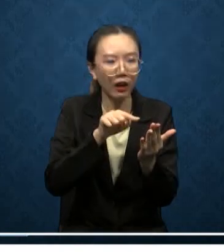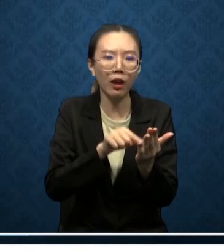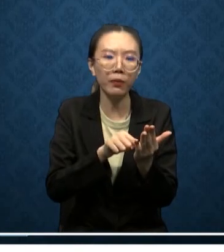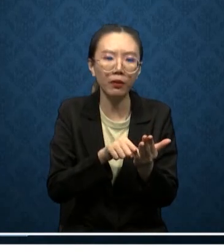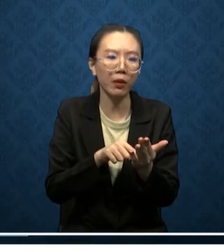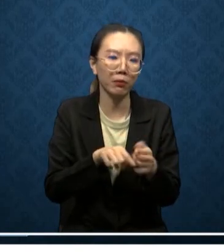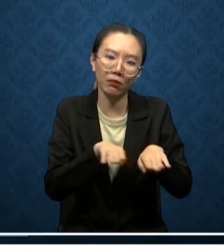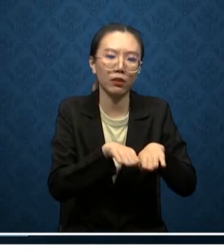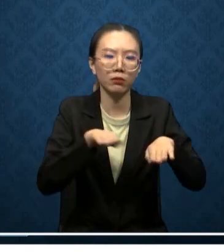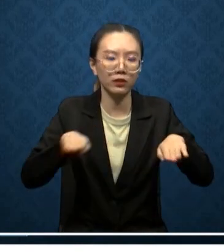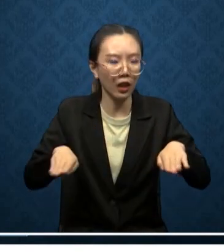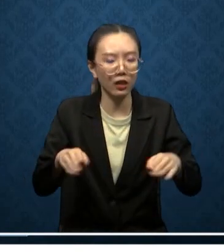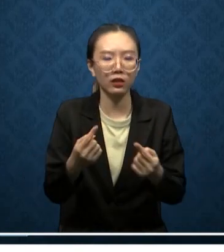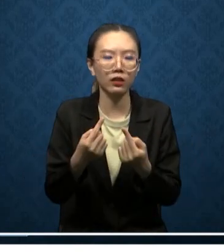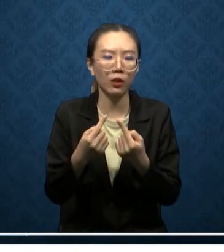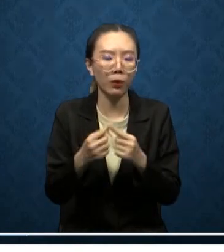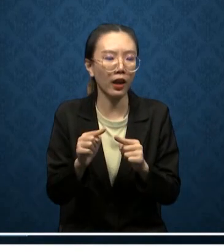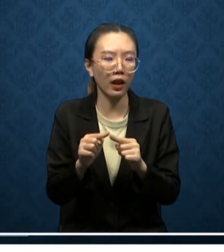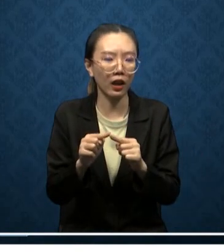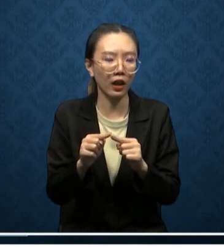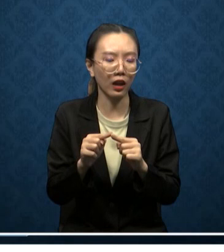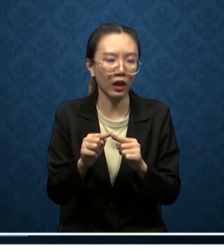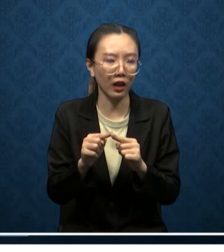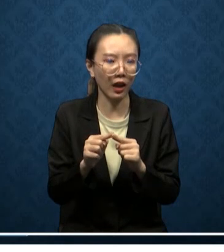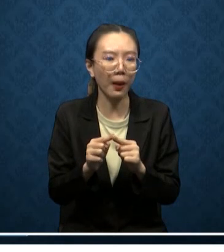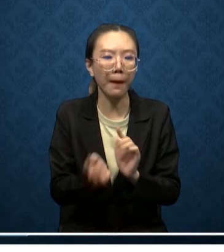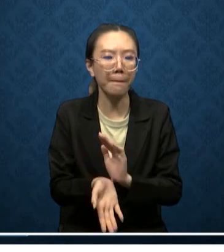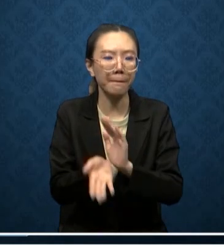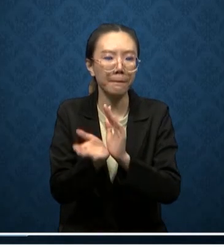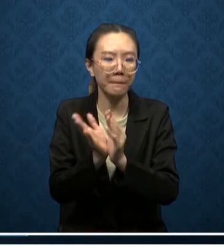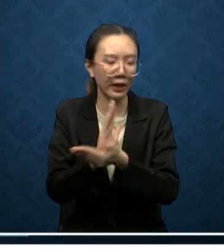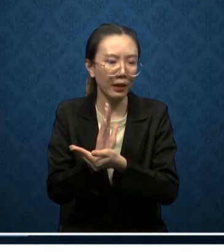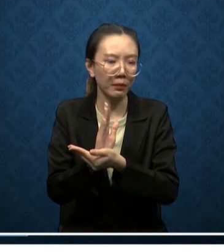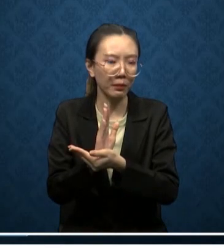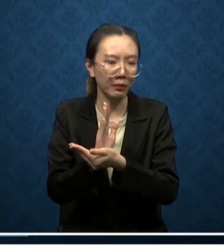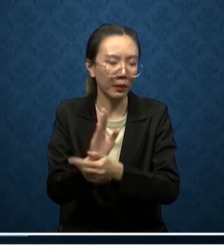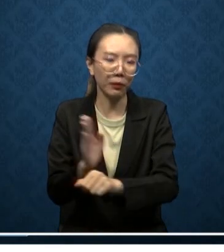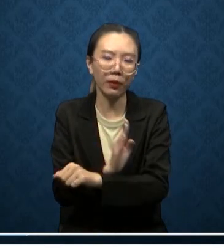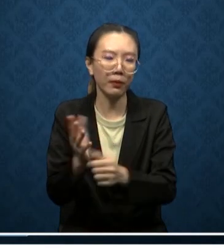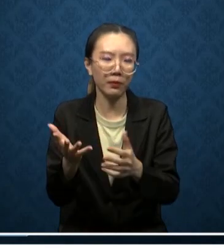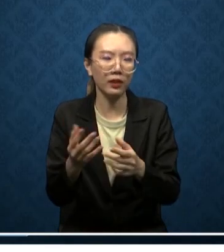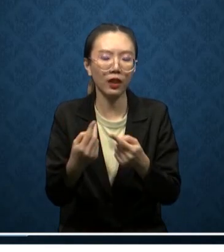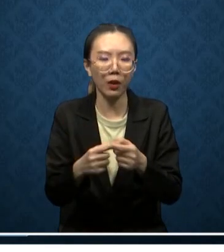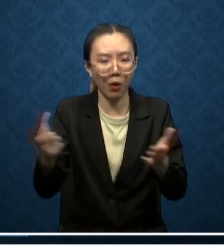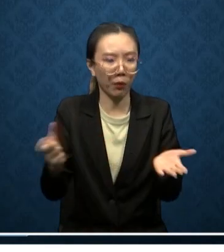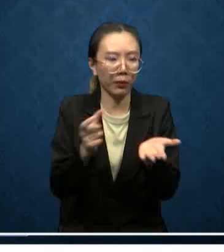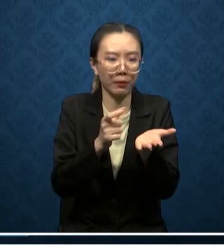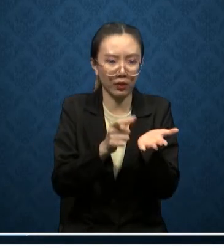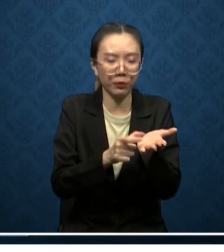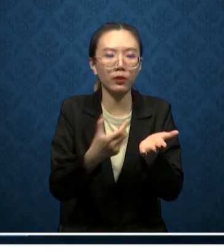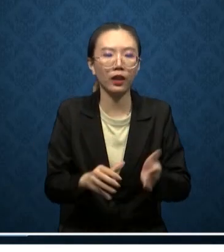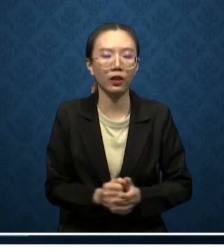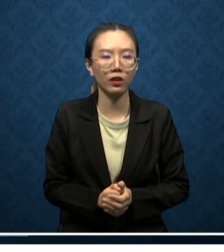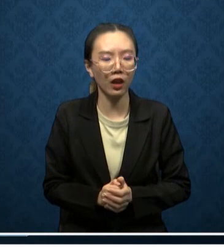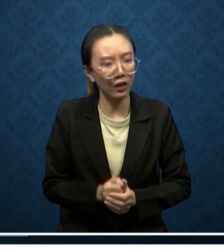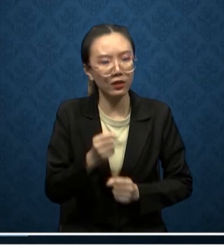ต้นยังไม่สามารถตอบโจทย์ได้เช่นเดียวกันเรื่องของโกโกอุตสาหกรรมยังอยู่ระดับต้นแต่บรรจุอยู่ในแผนยุทศาสตร์ชาตินจะเกิดในปี 3